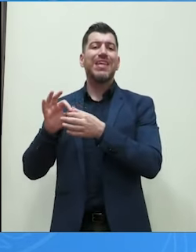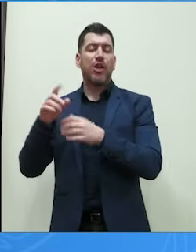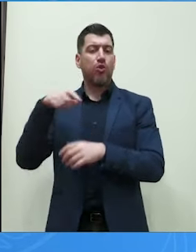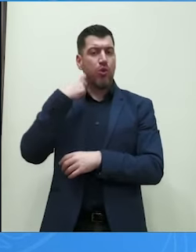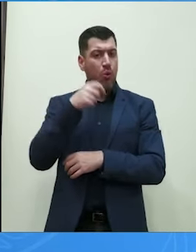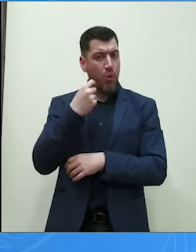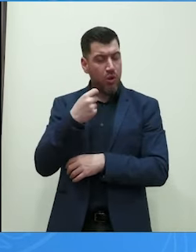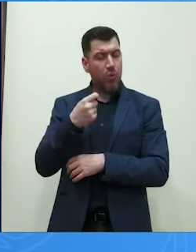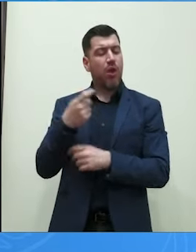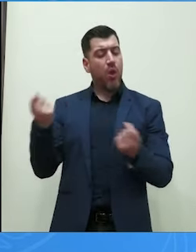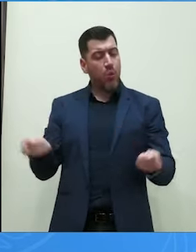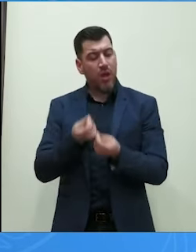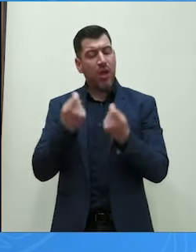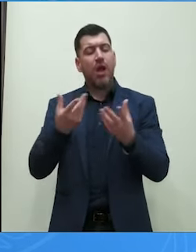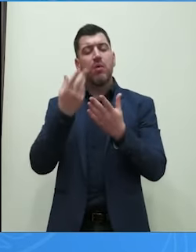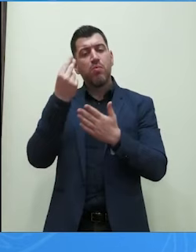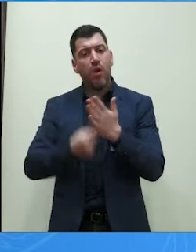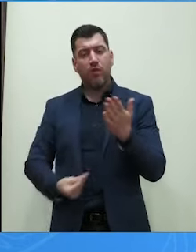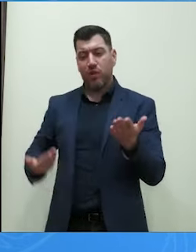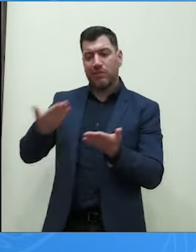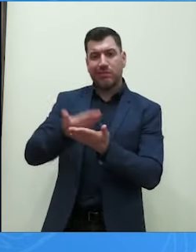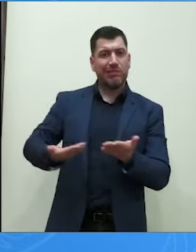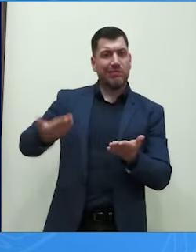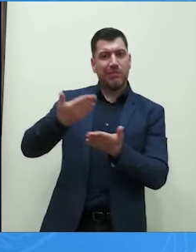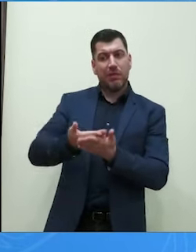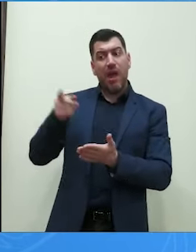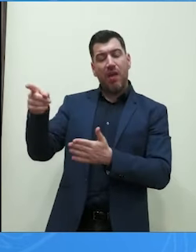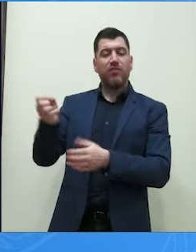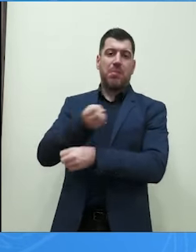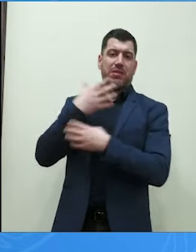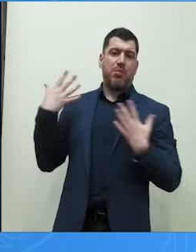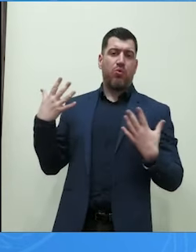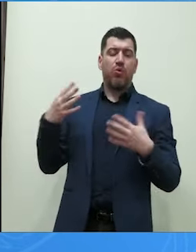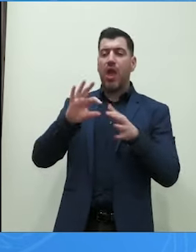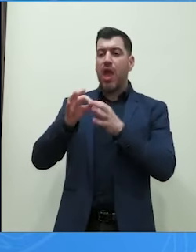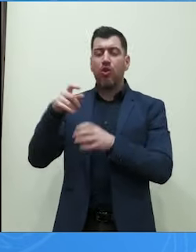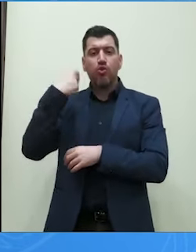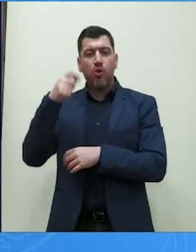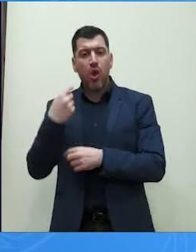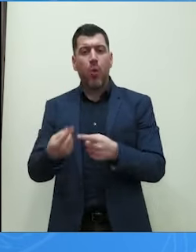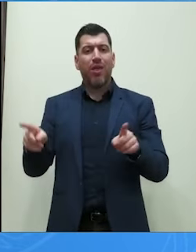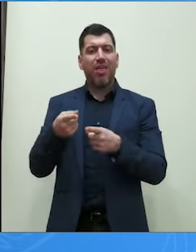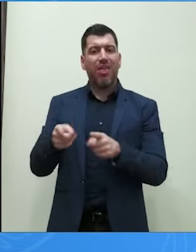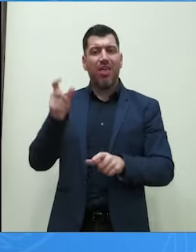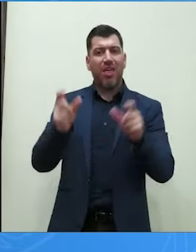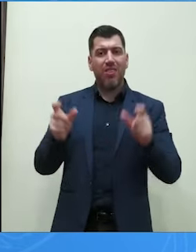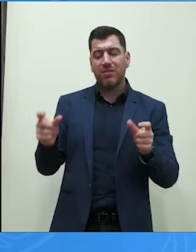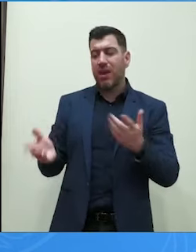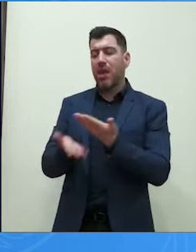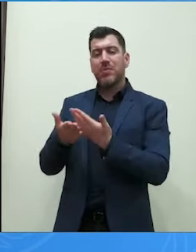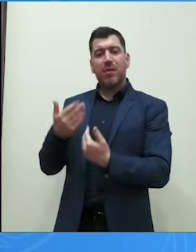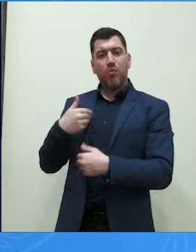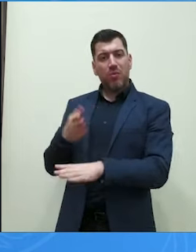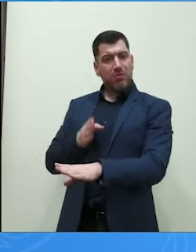Συμβούλιο. Αυτή είναι η βασική πηγή ενημέρωσης, οι σύλλογοι γονέων, οι ενώσεις γονέων, εκπαιδευτικοί, οι επισκέψεις που κάνουμε στα